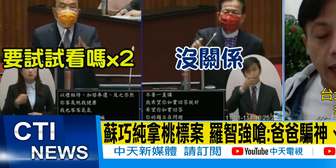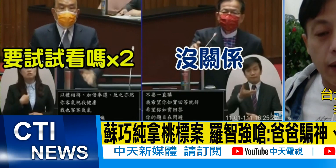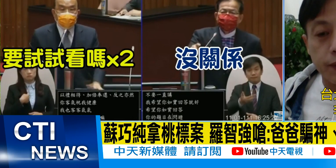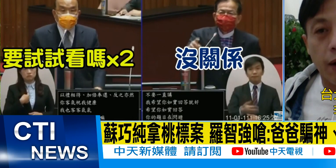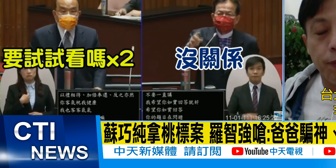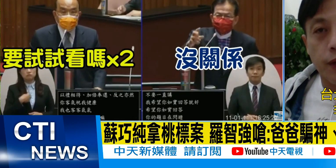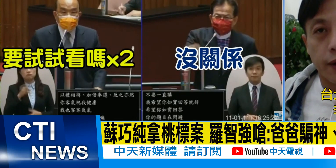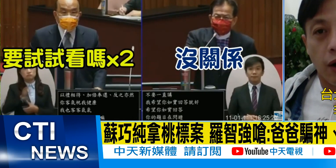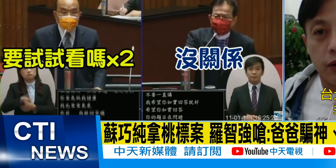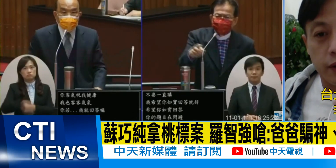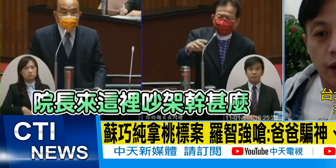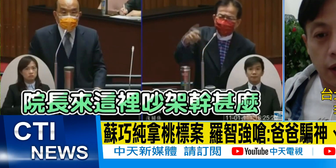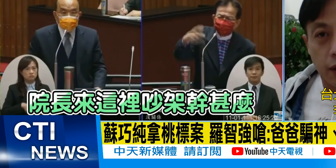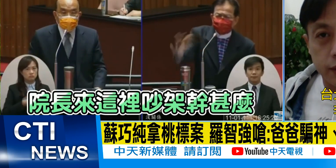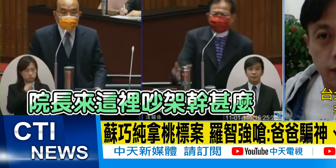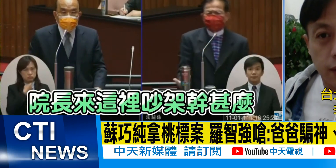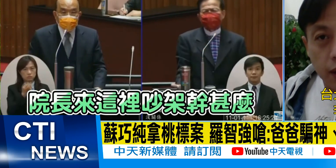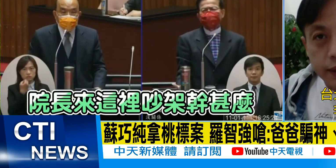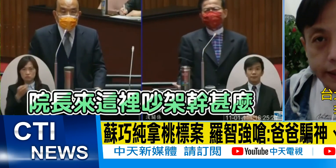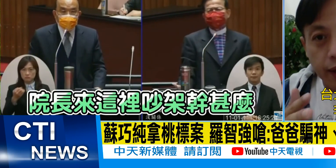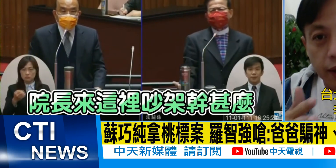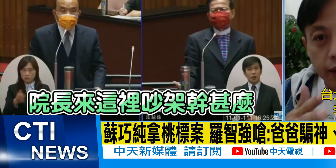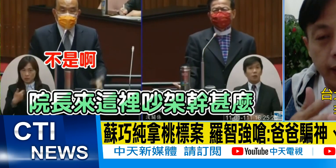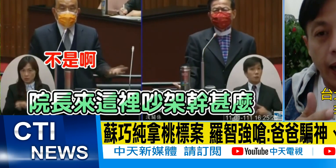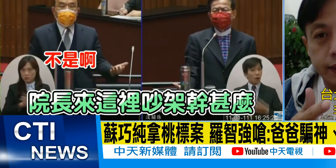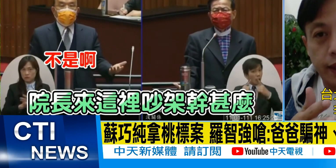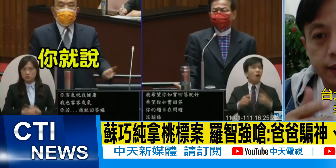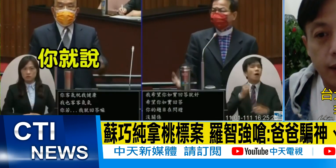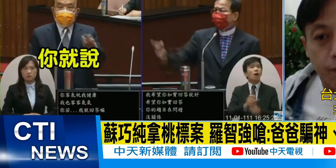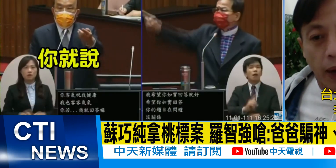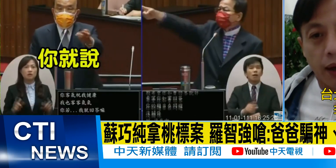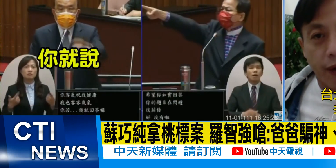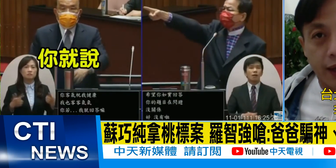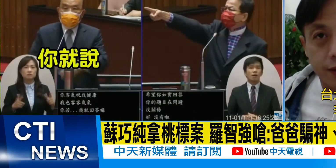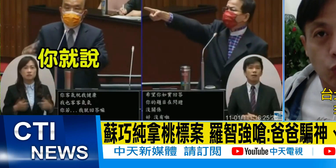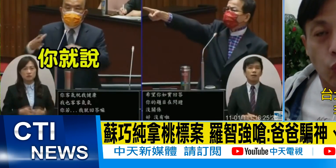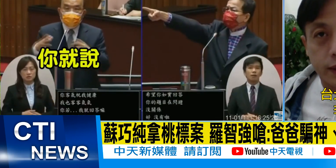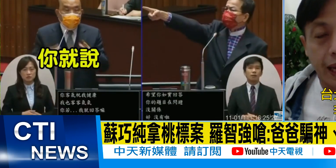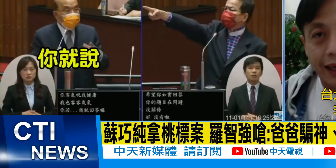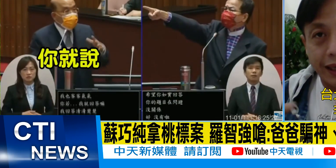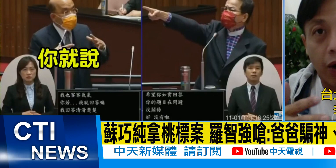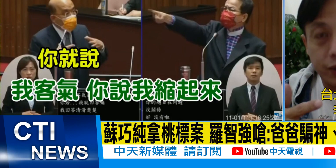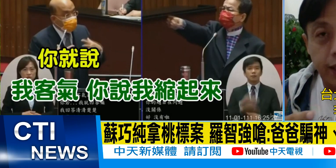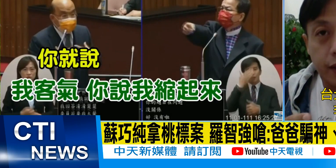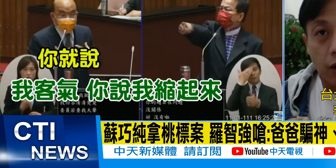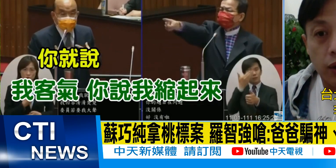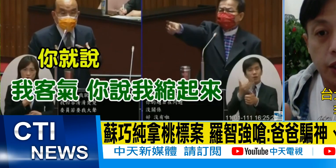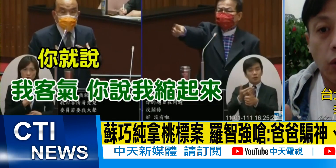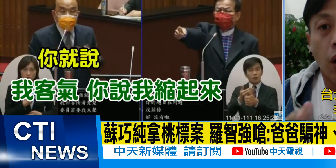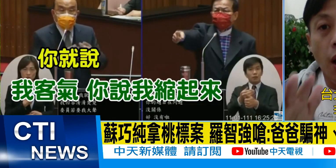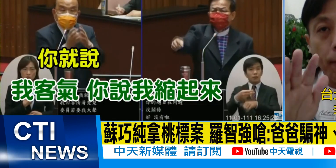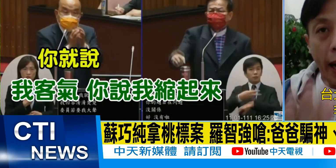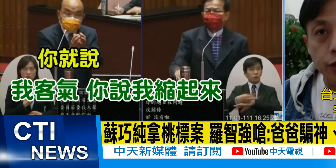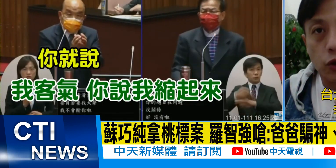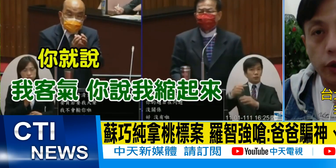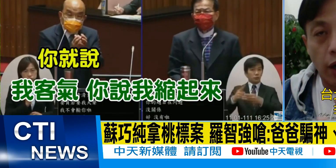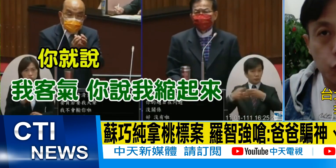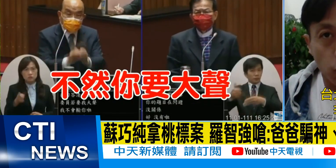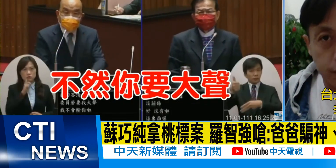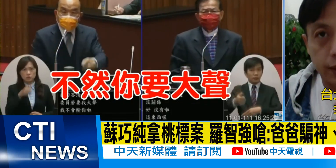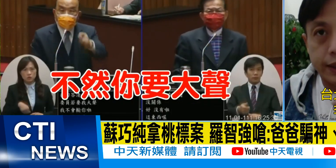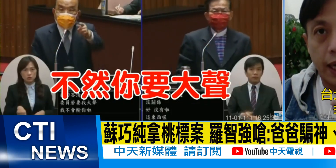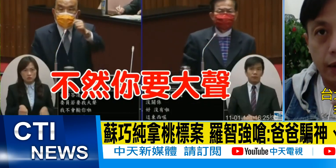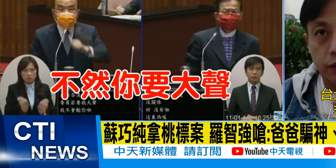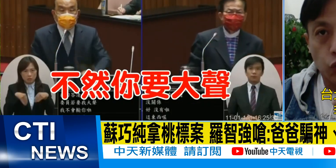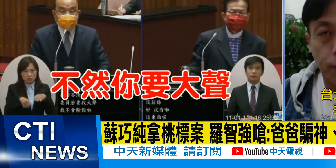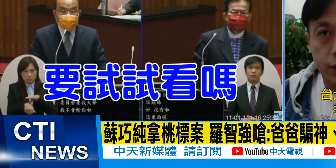那个他夫人哦，那个是在银行界是在法资顾问，是很高阶的哦。结果马英九都要求